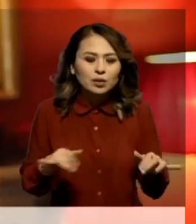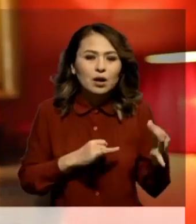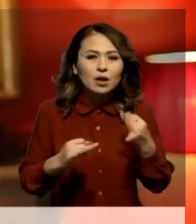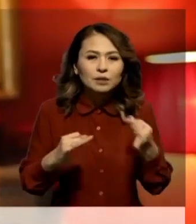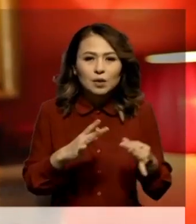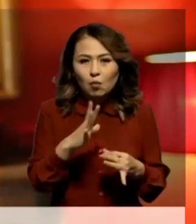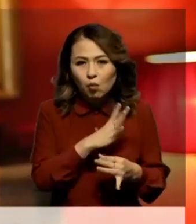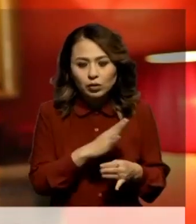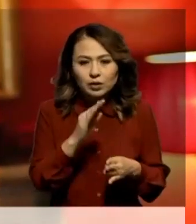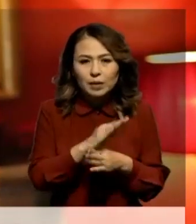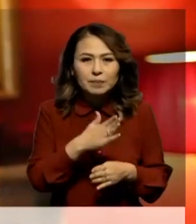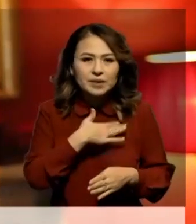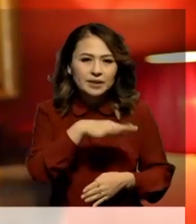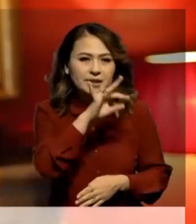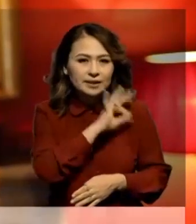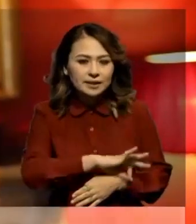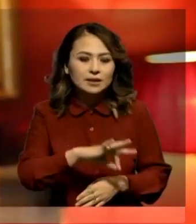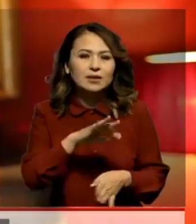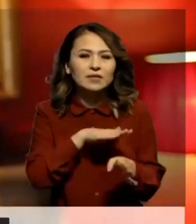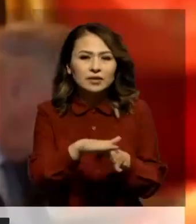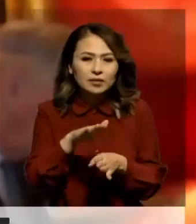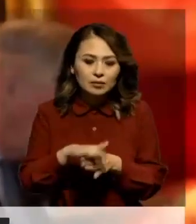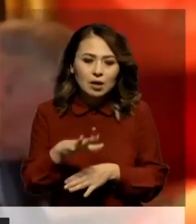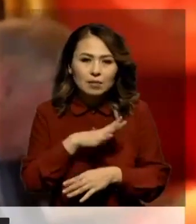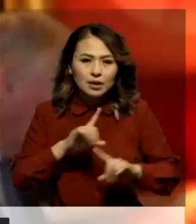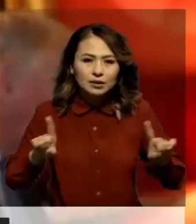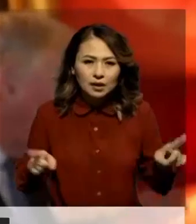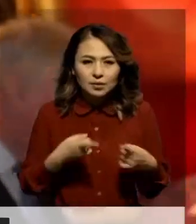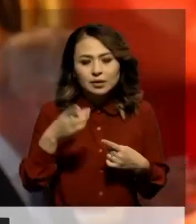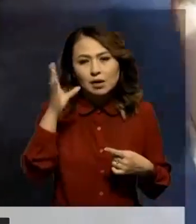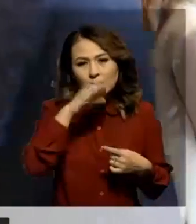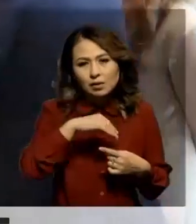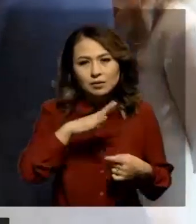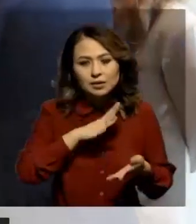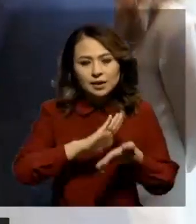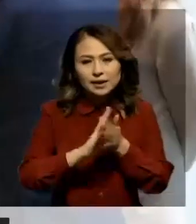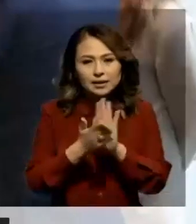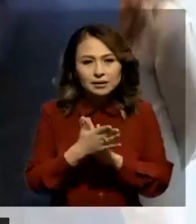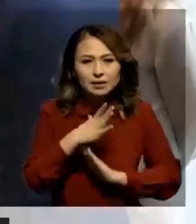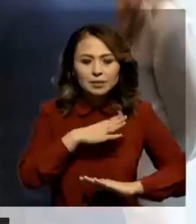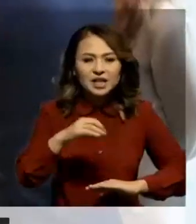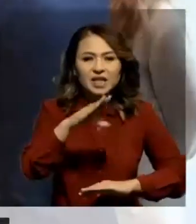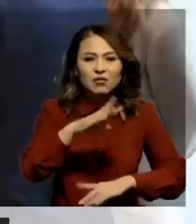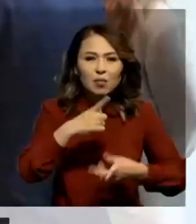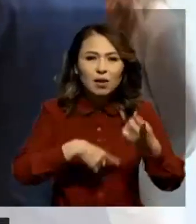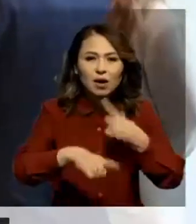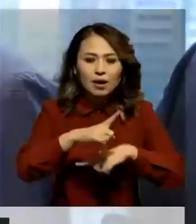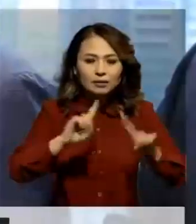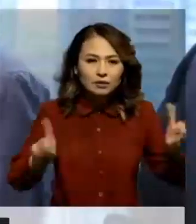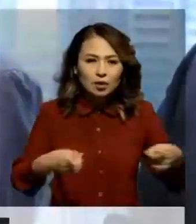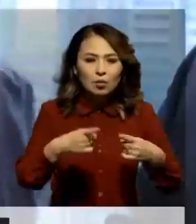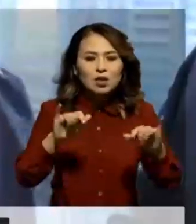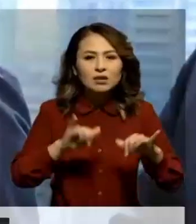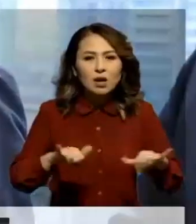болды. Және біз кейбір ұтымды идеяларды жүзеге асырып, дамыта аламыз деп келістік. Европалық қайта құру және даму банкінде